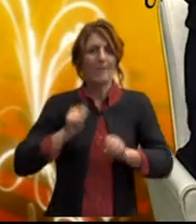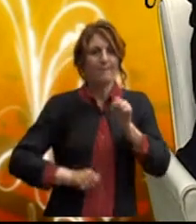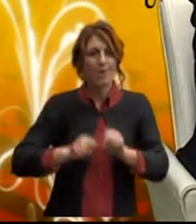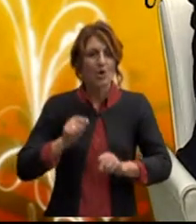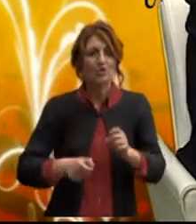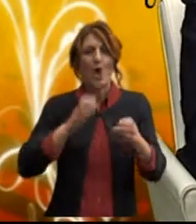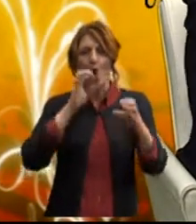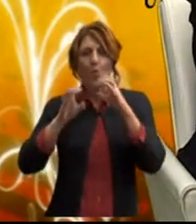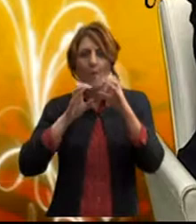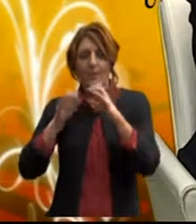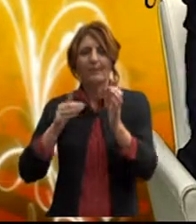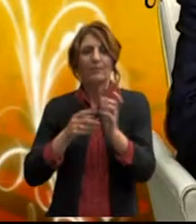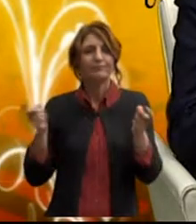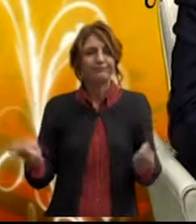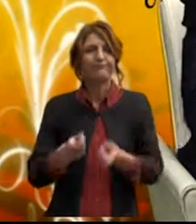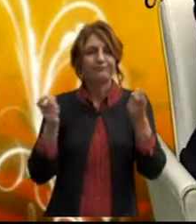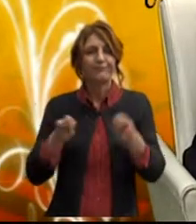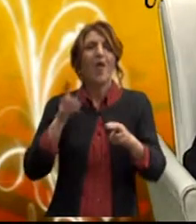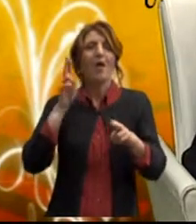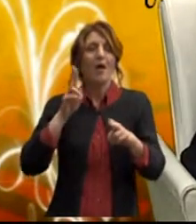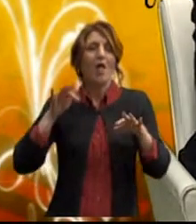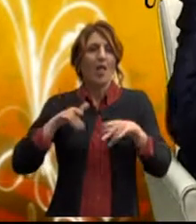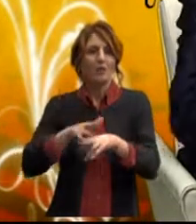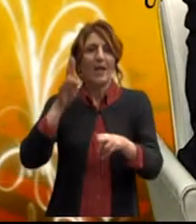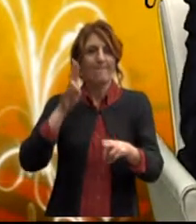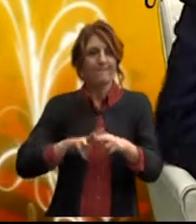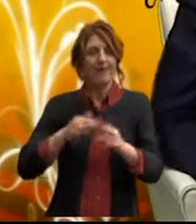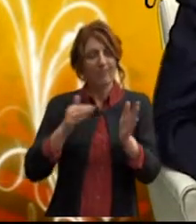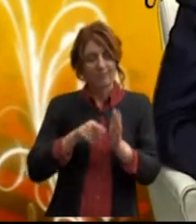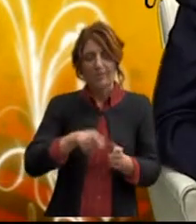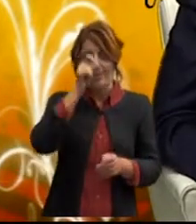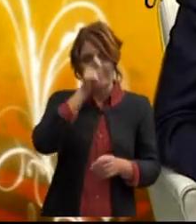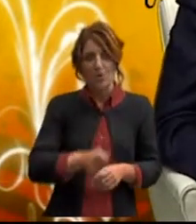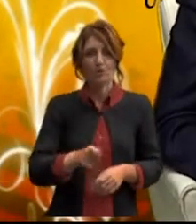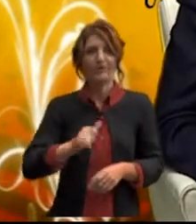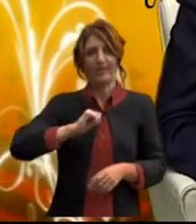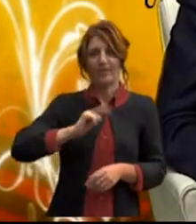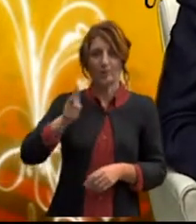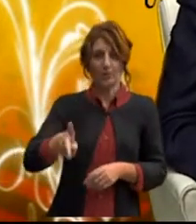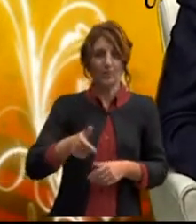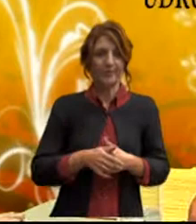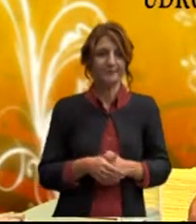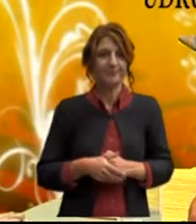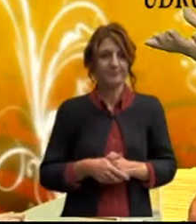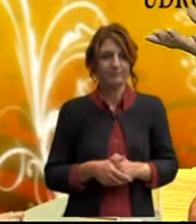komunikaciji promoviramo ljudska prava. To jest da poštujemo ljudska prava jedni tako drugima. Je. Da. To je u stvari, ako ćemo pravo iz prvih